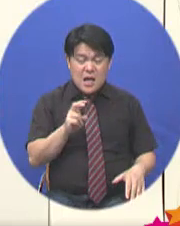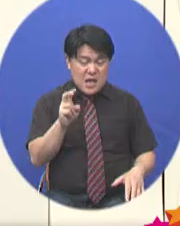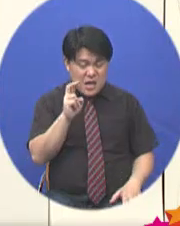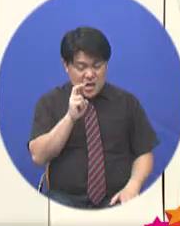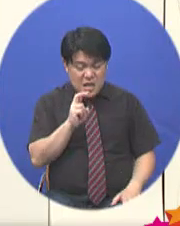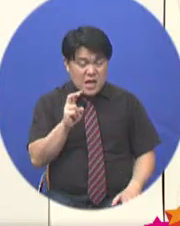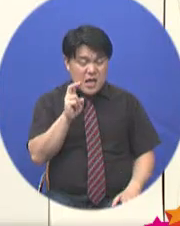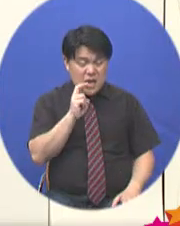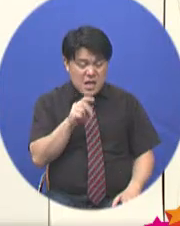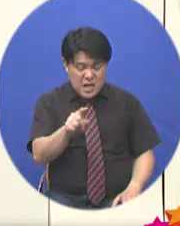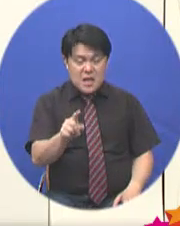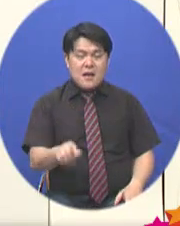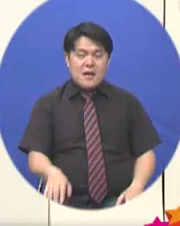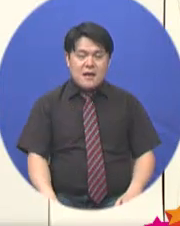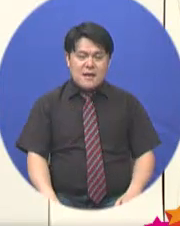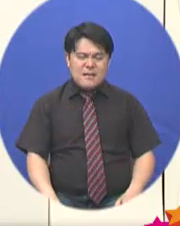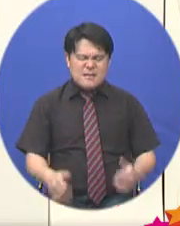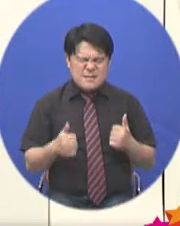항구야.